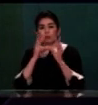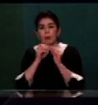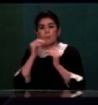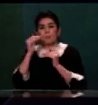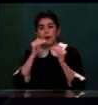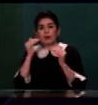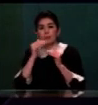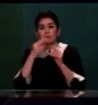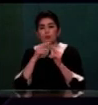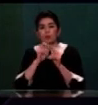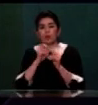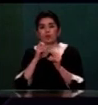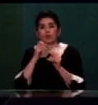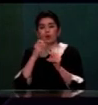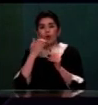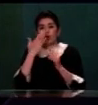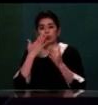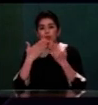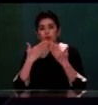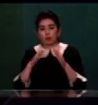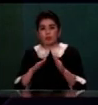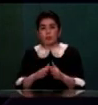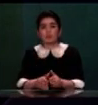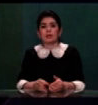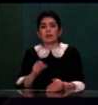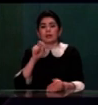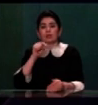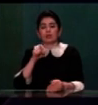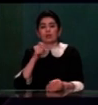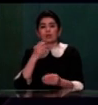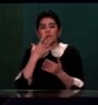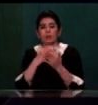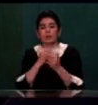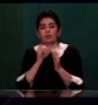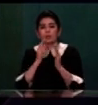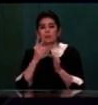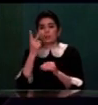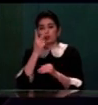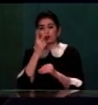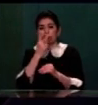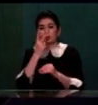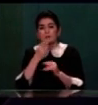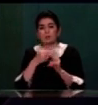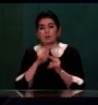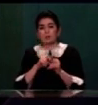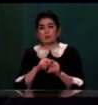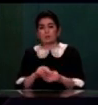параметры oynasi ochiladi va quyidagi ikkita